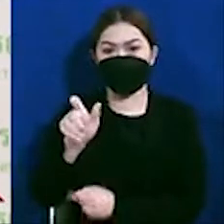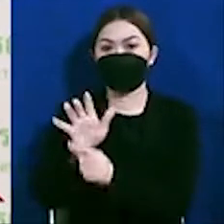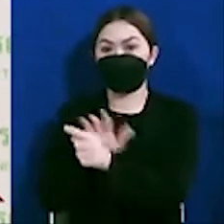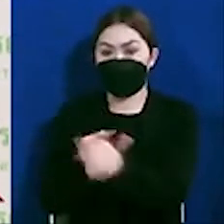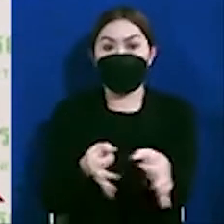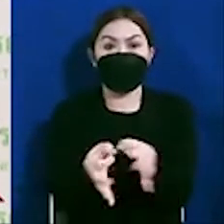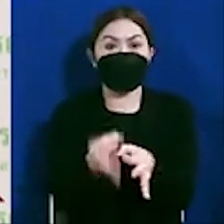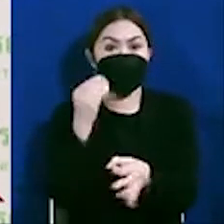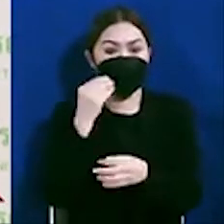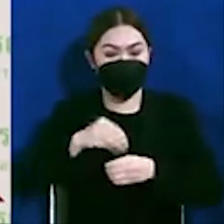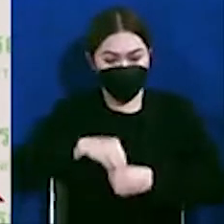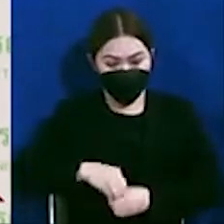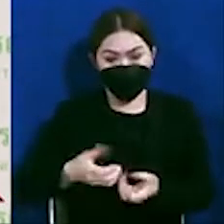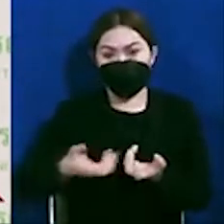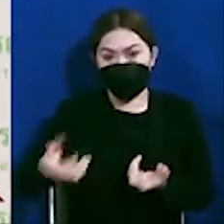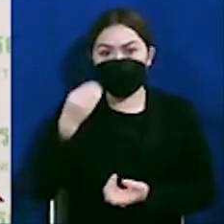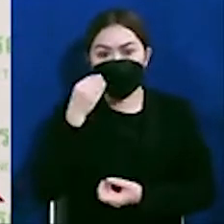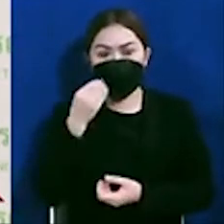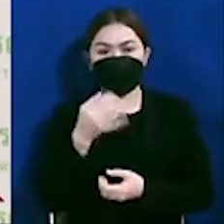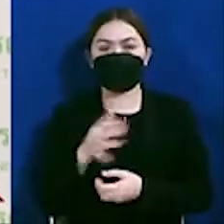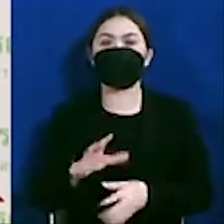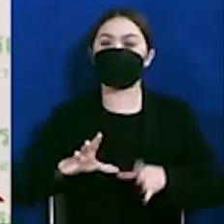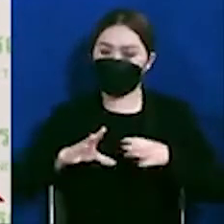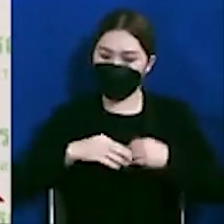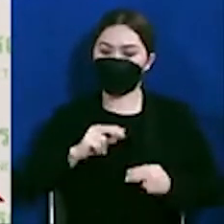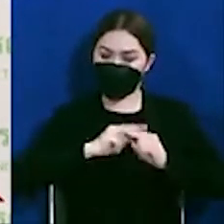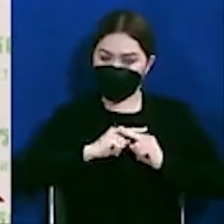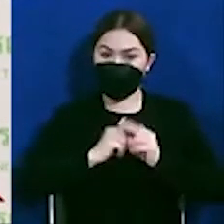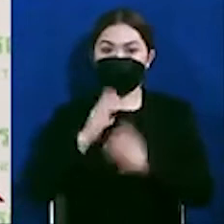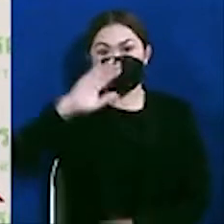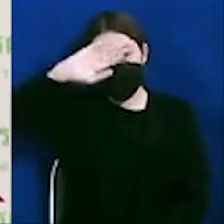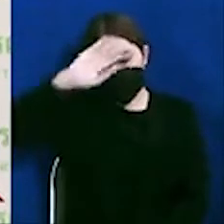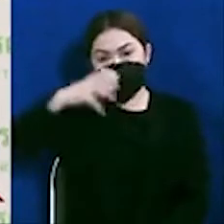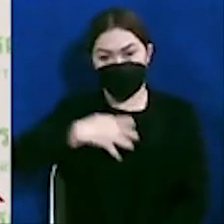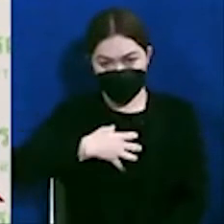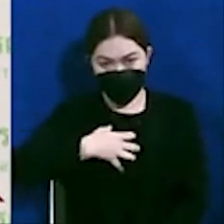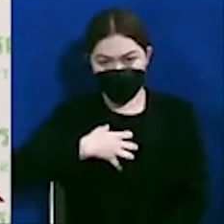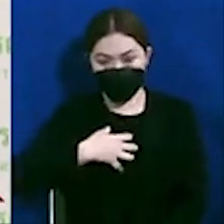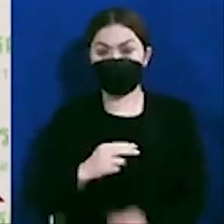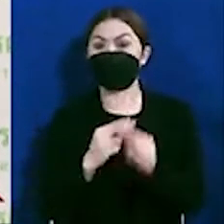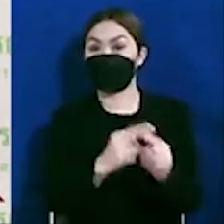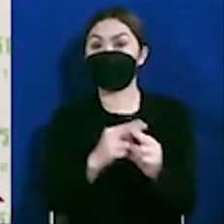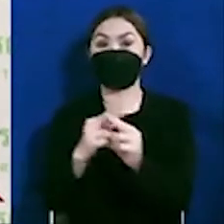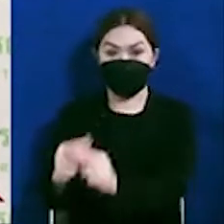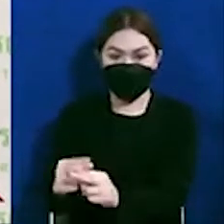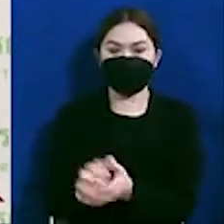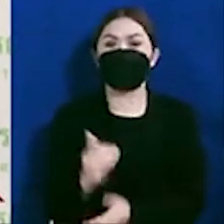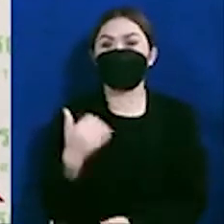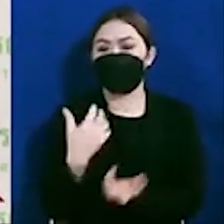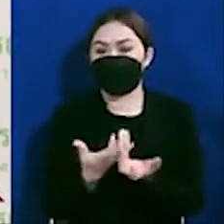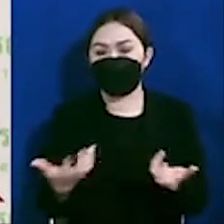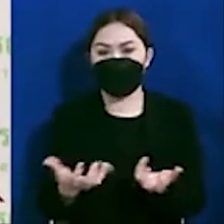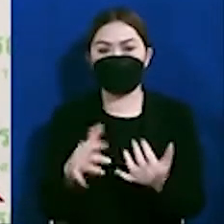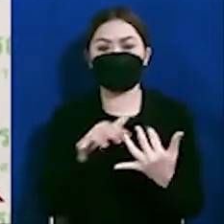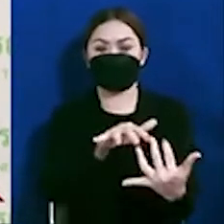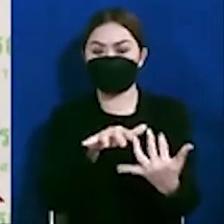Home isolationนะครับว่าการแยกกับตัวนี้เป็นไปโดยความสมัครใจนะครับของผู้ที่ประสงค์จะกลับตัวนะครับโดยจะมีอุปกรณ์